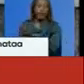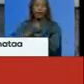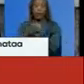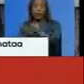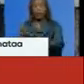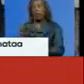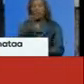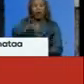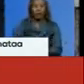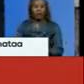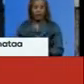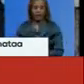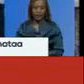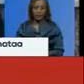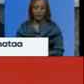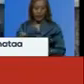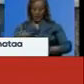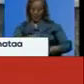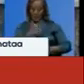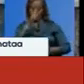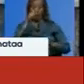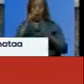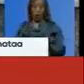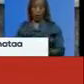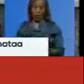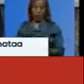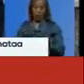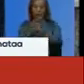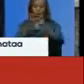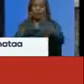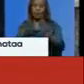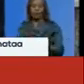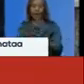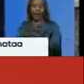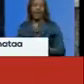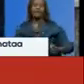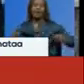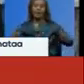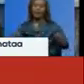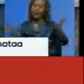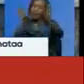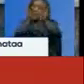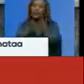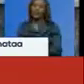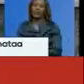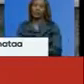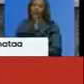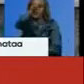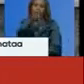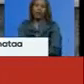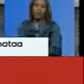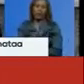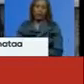መሆን አለበት። እኛ ኢትዮጵያውያን ዴሞክራሲና ነጻነት ያስፈልገናል፣